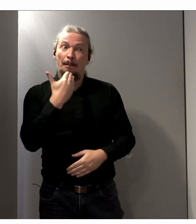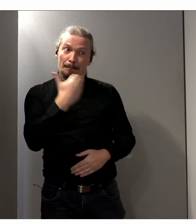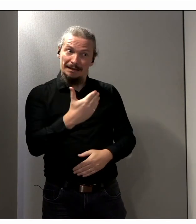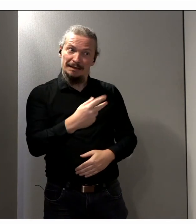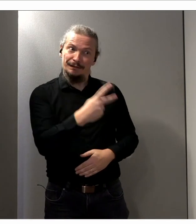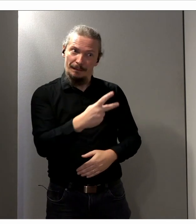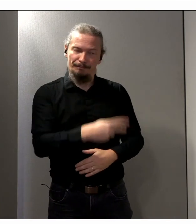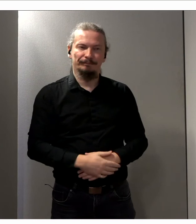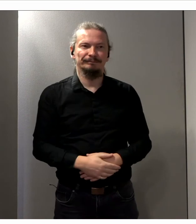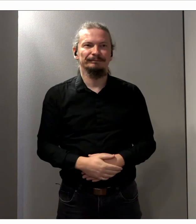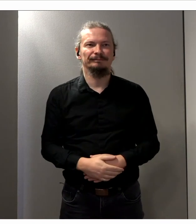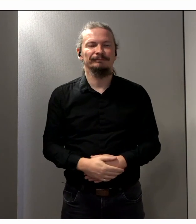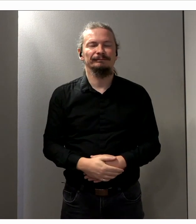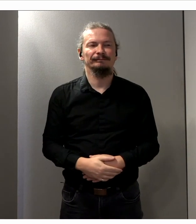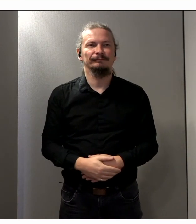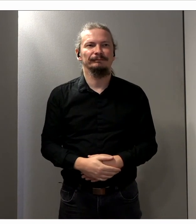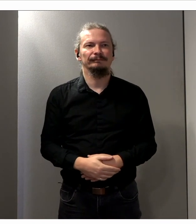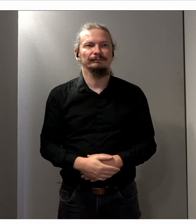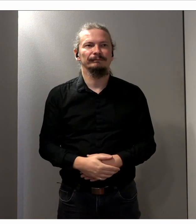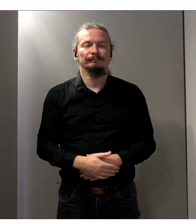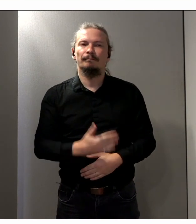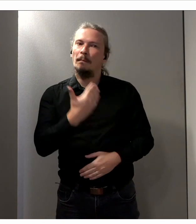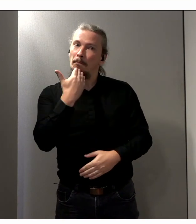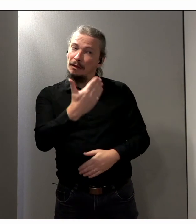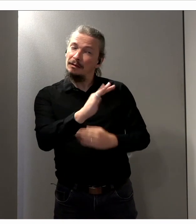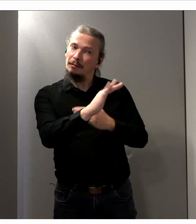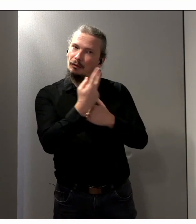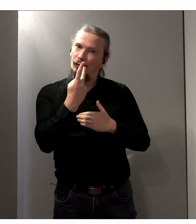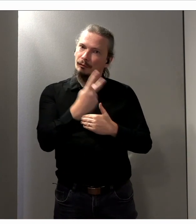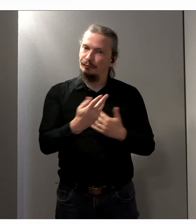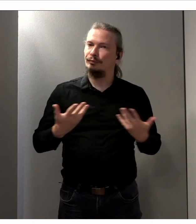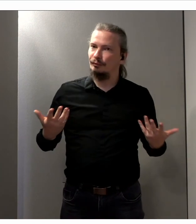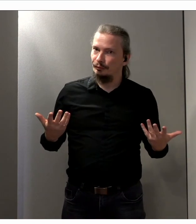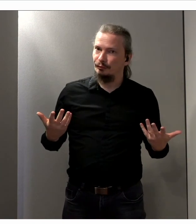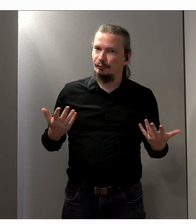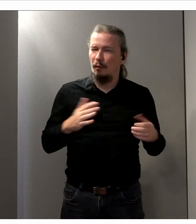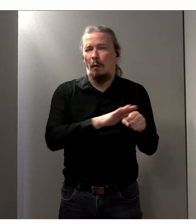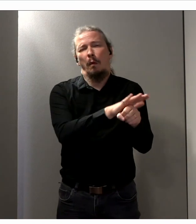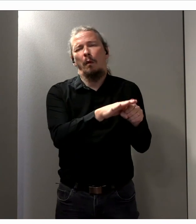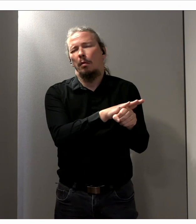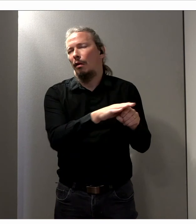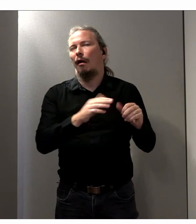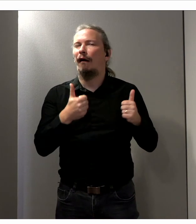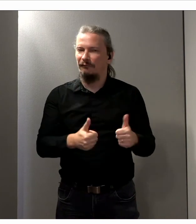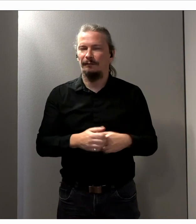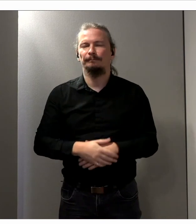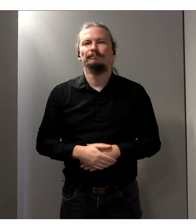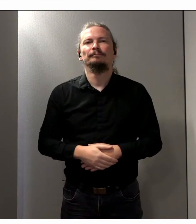Merci Philippe, un grand merci pour cette présentation fort complète.